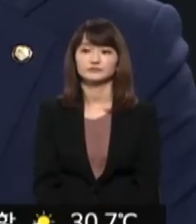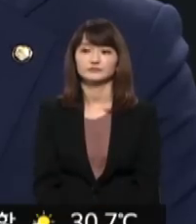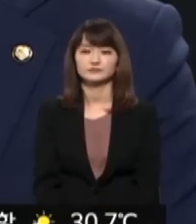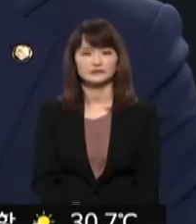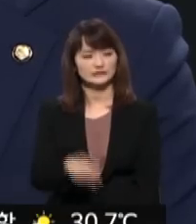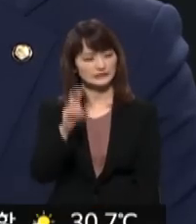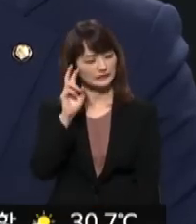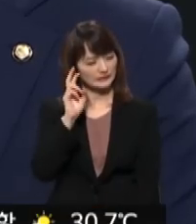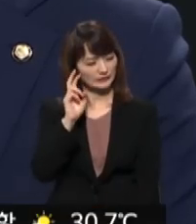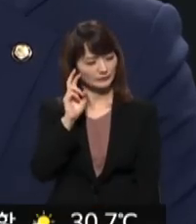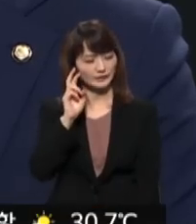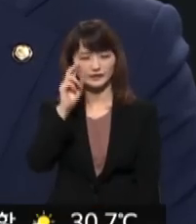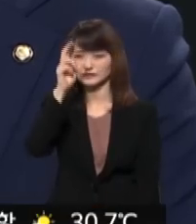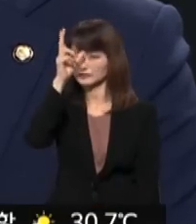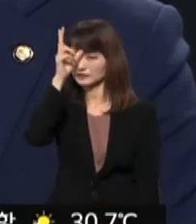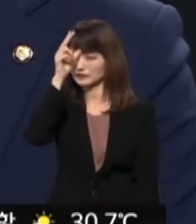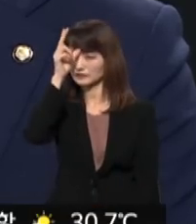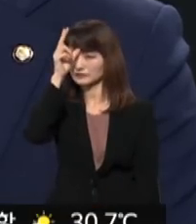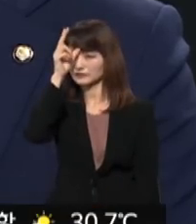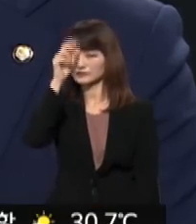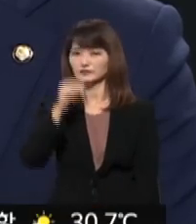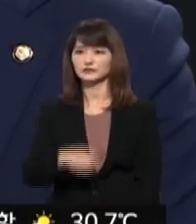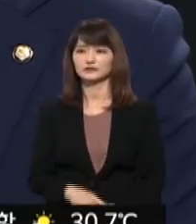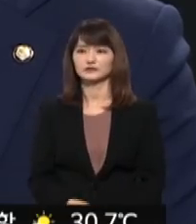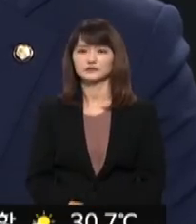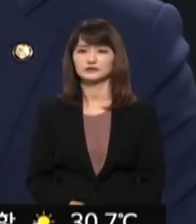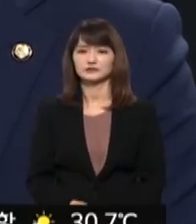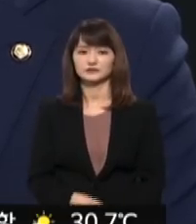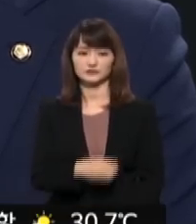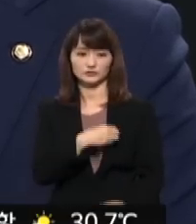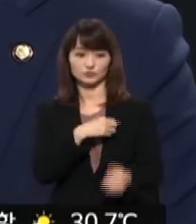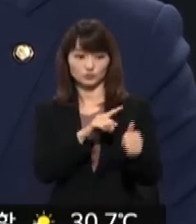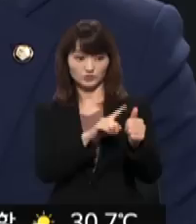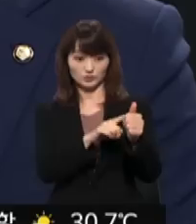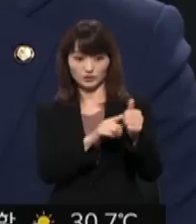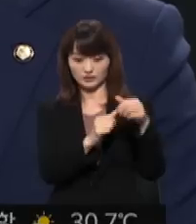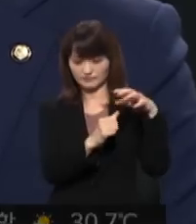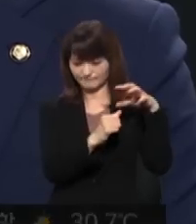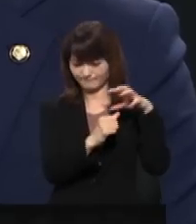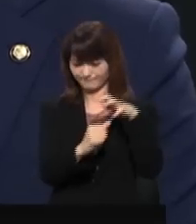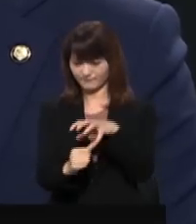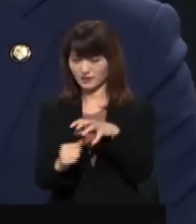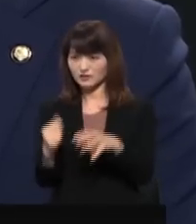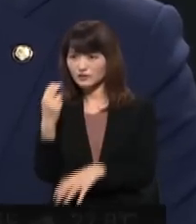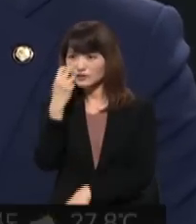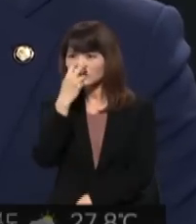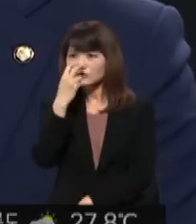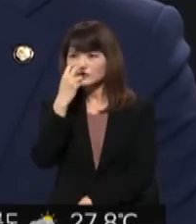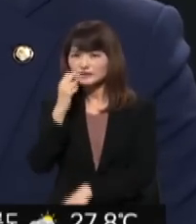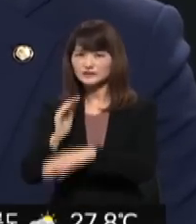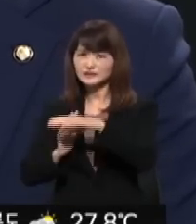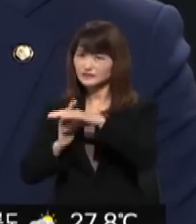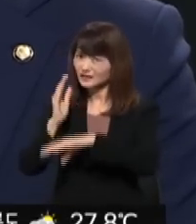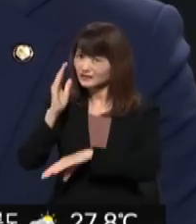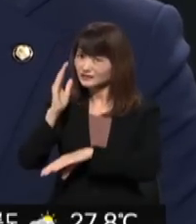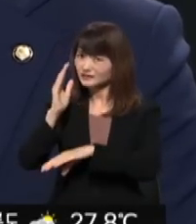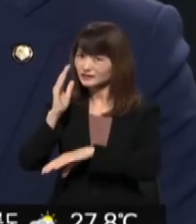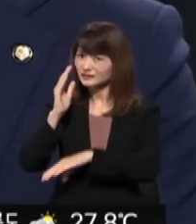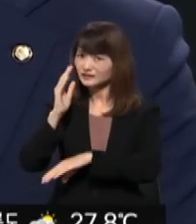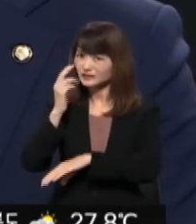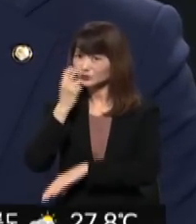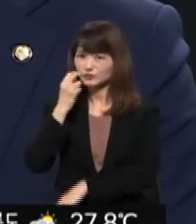그래도 설마 경찰이 그 말하자면 한 의원의 압박에 의해서 수사를 더 무리하게 진행하고 그러진 않을 것 같고